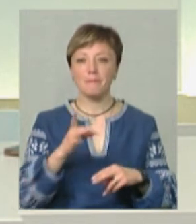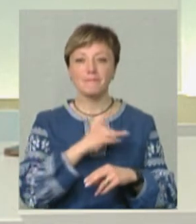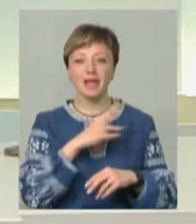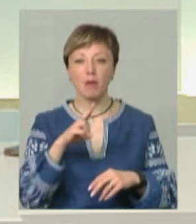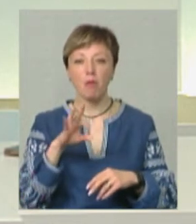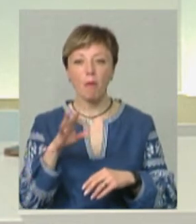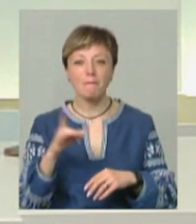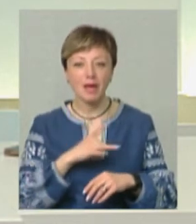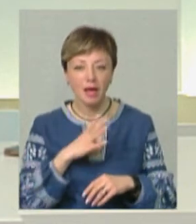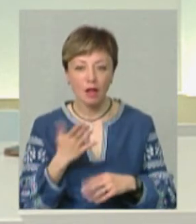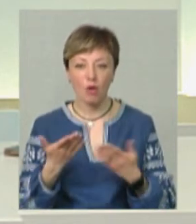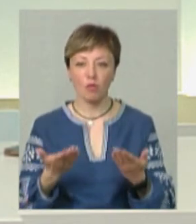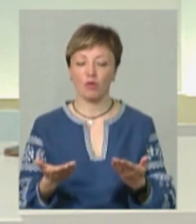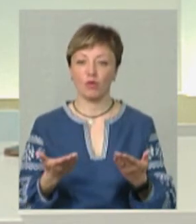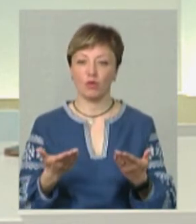білому,